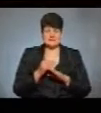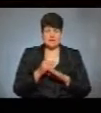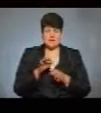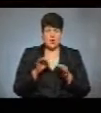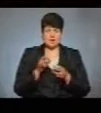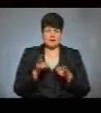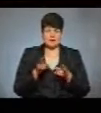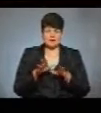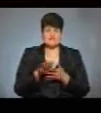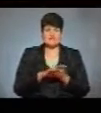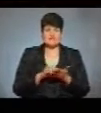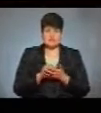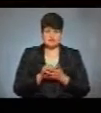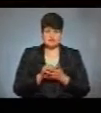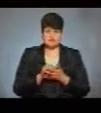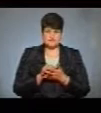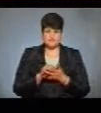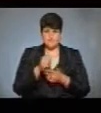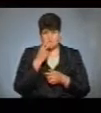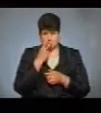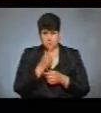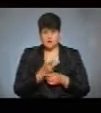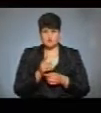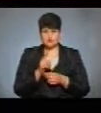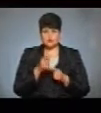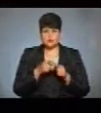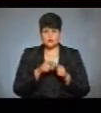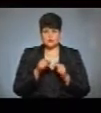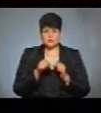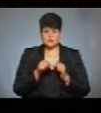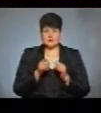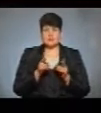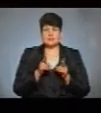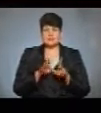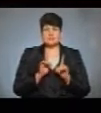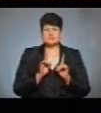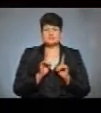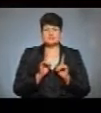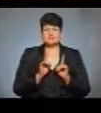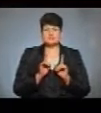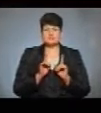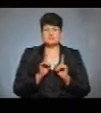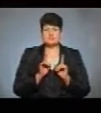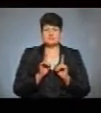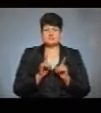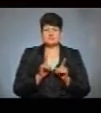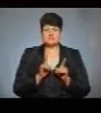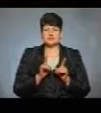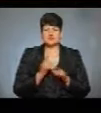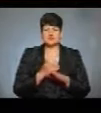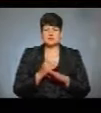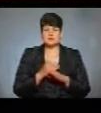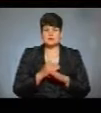останків знищена, і, як ми бачимо, на даному етапі лишилися в західній стінці, лишились тільки